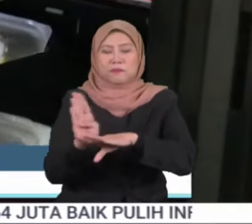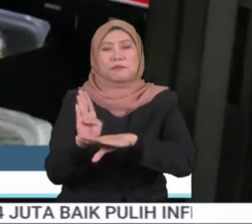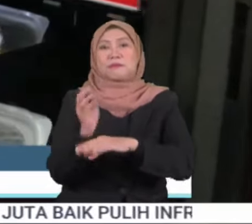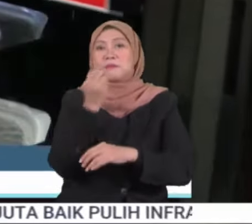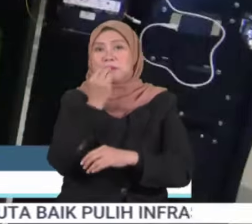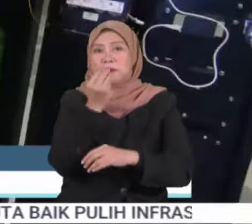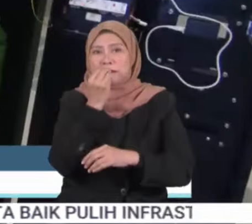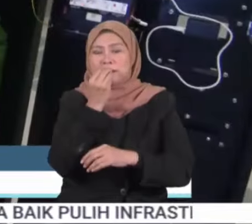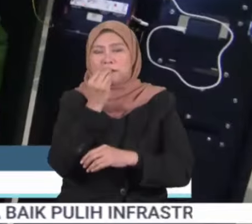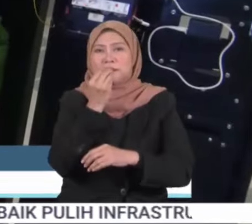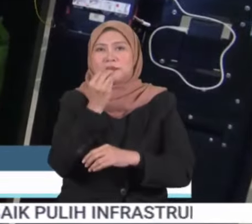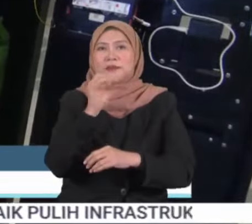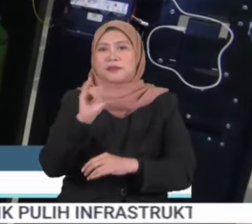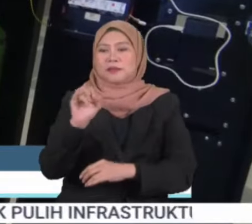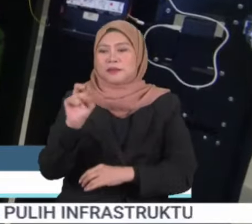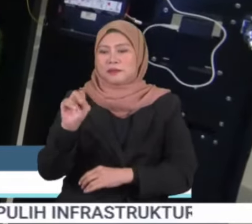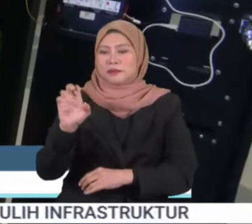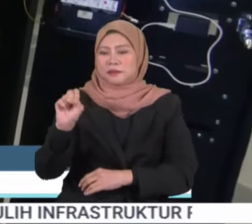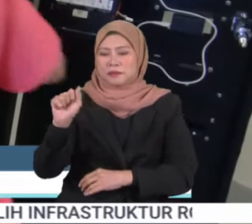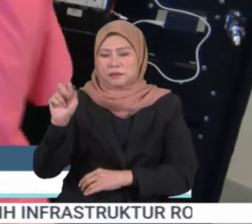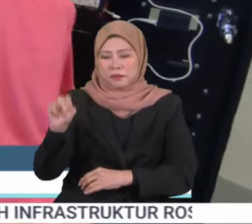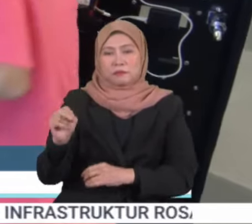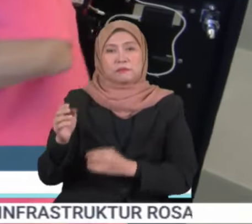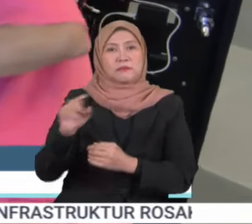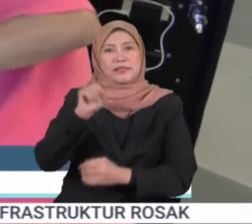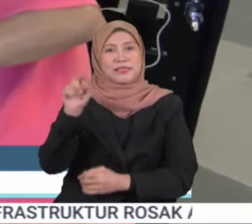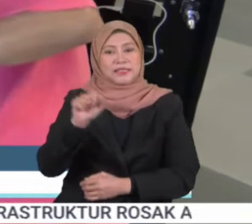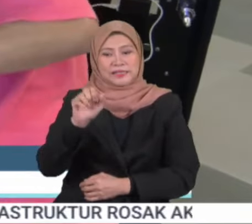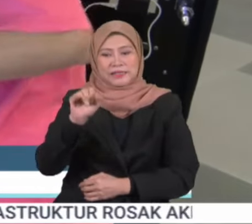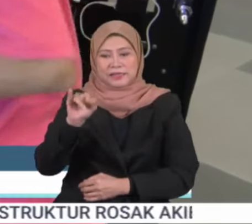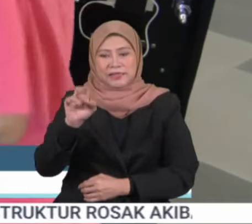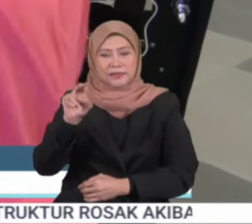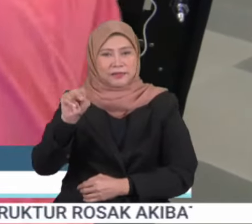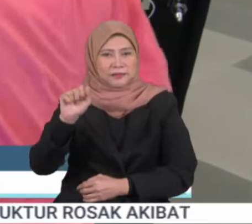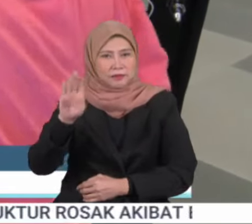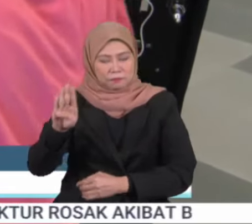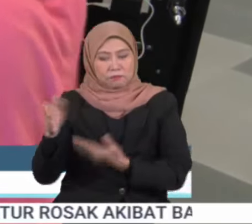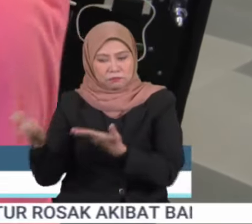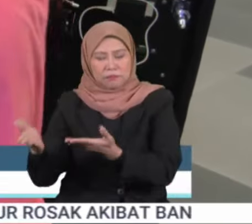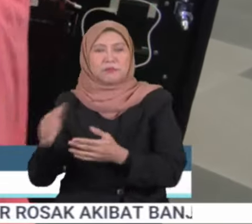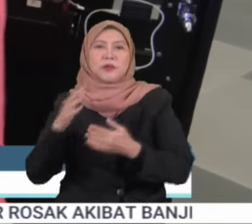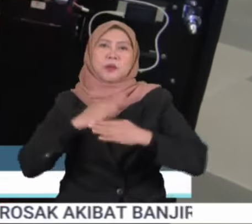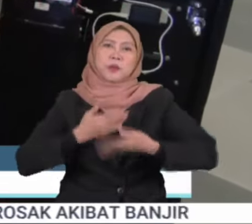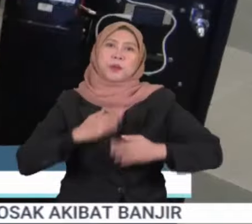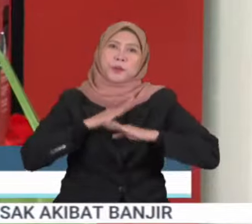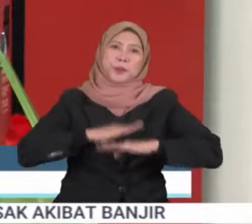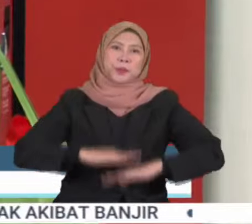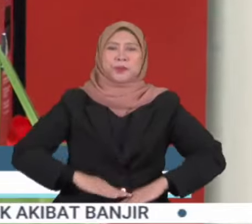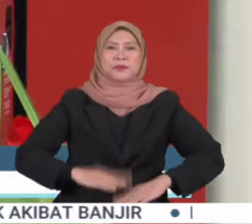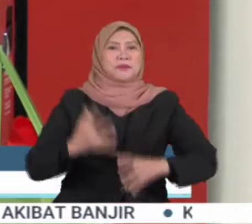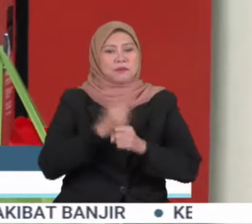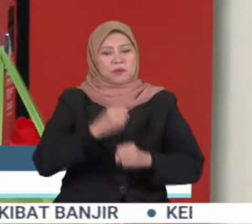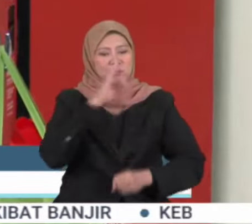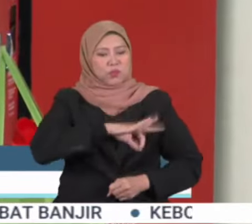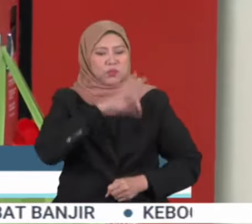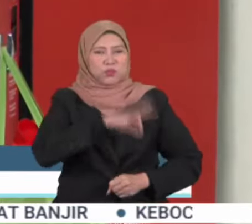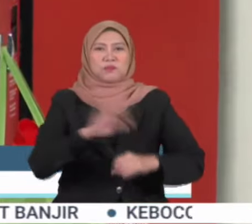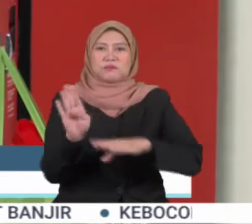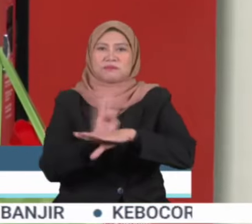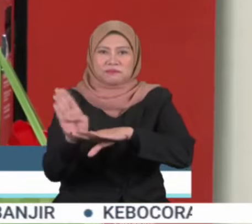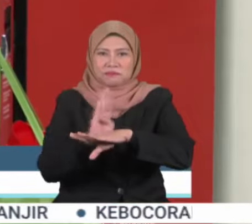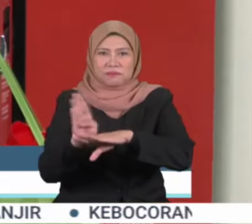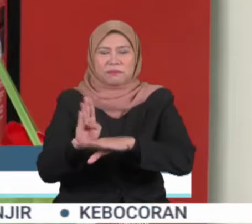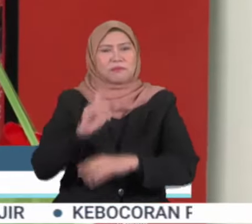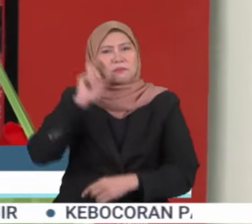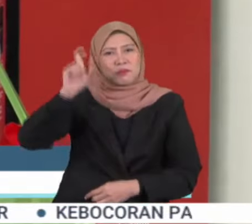makanan insan, Zainab Dali kini menarik nafas lega dengan keuntungan dimilikinya. Tanpa perlu